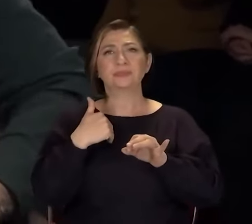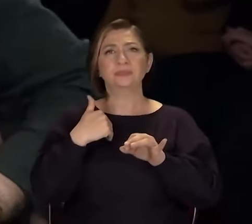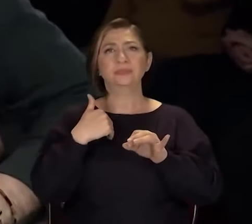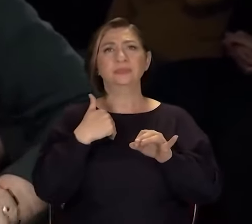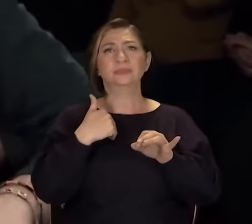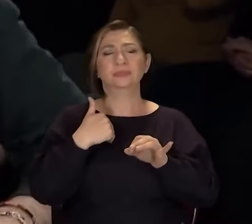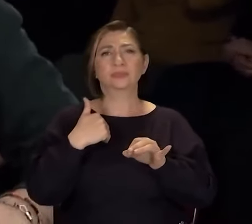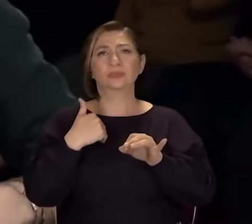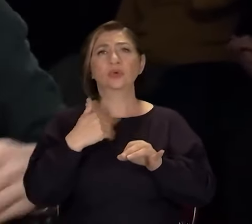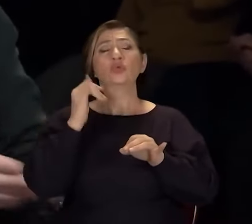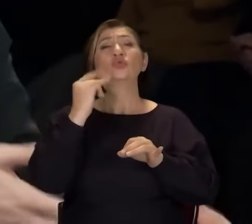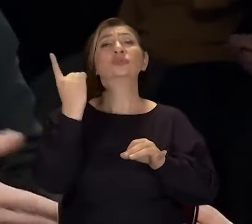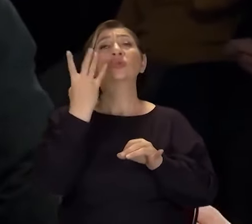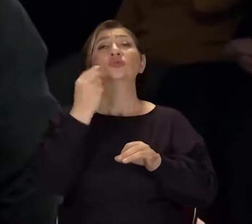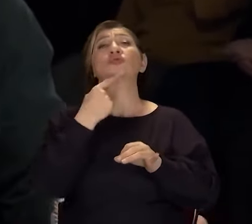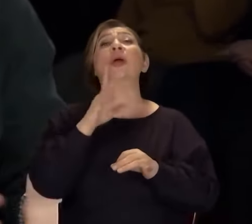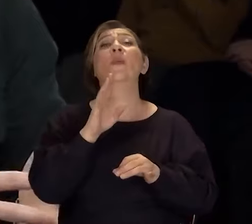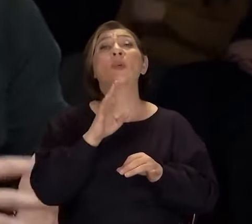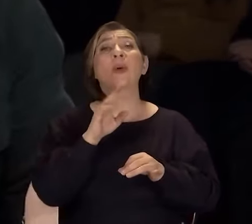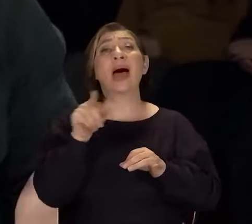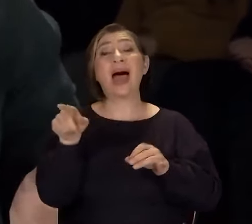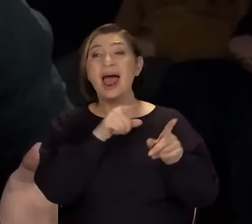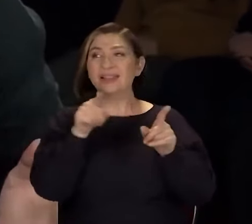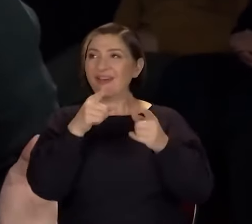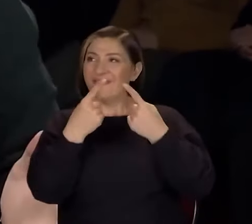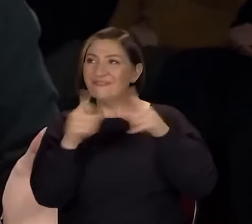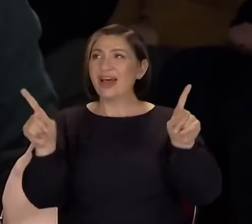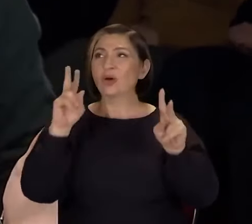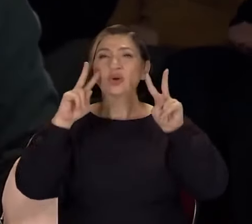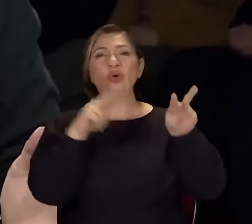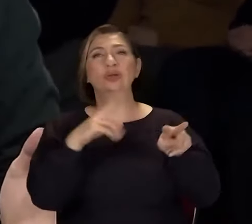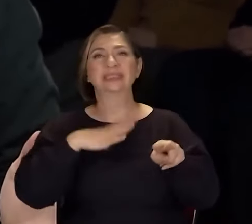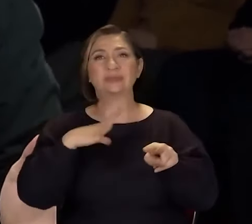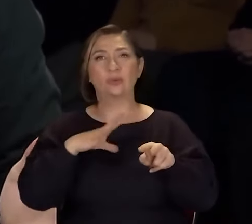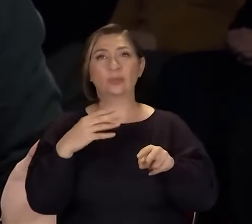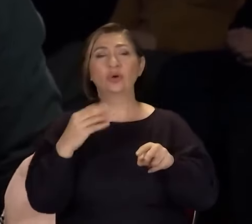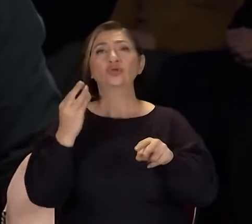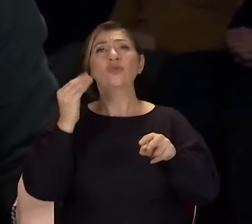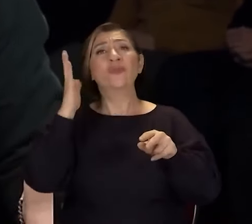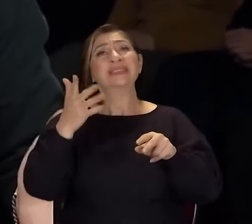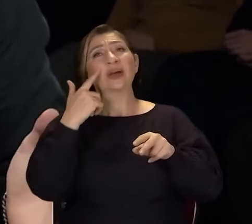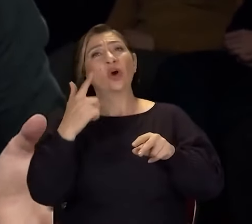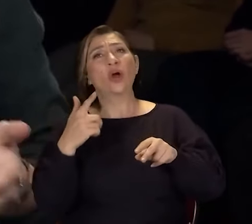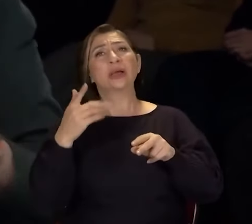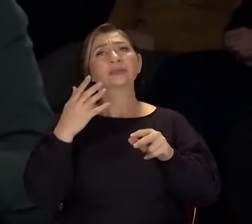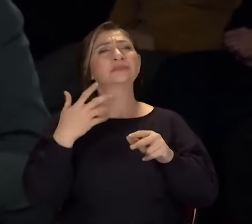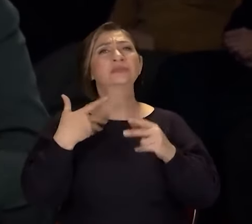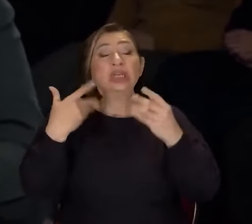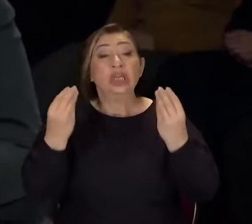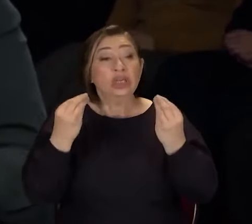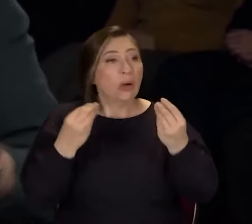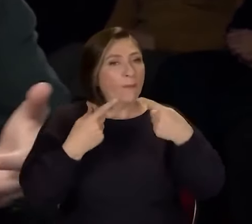hani bunu kötü bir şey olduğu için söylemiyorum. Aradaki hani değişkenlikten bahsediyorum. Bir sürü şeyde